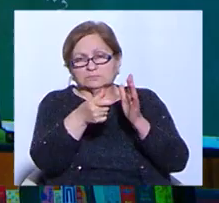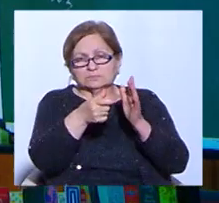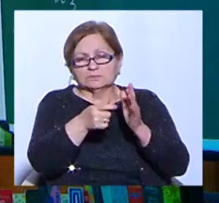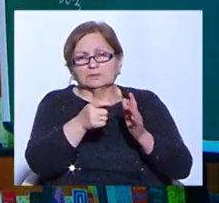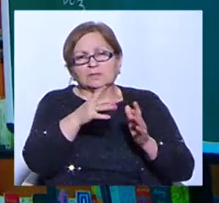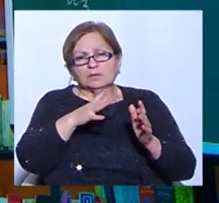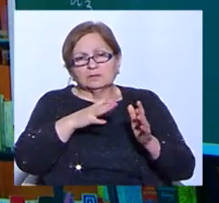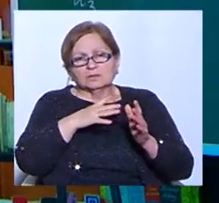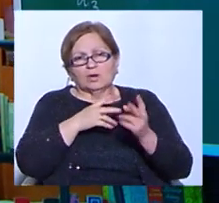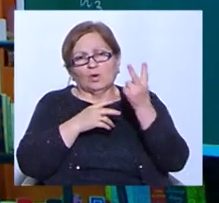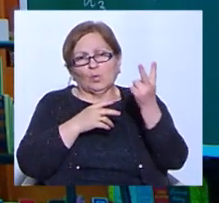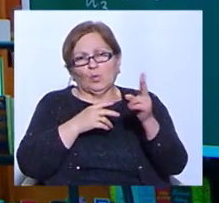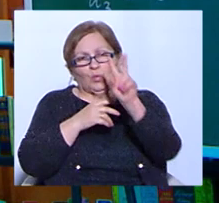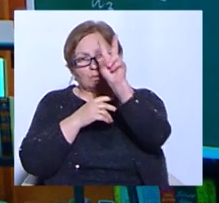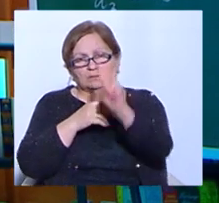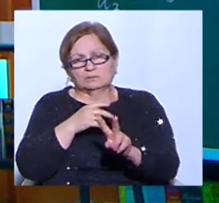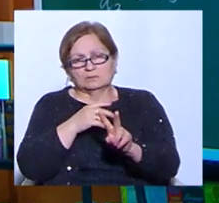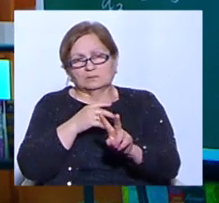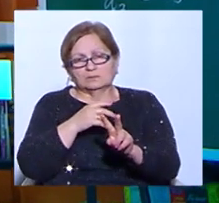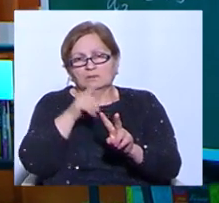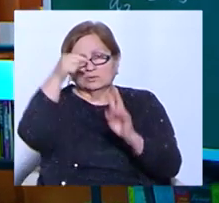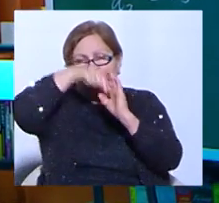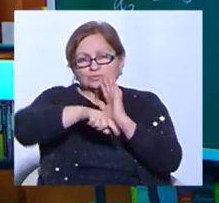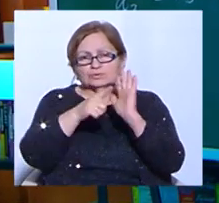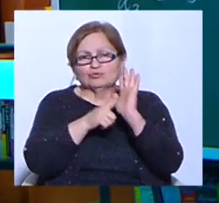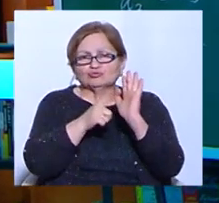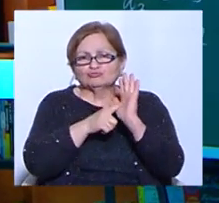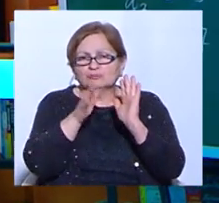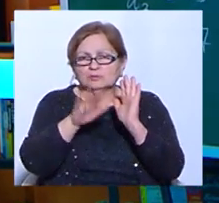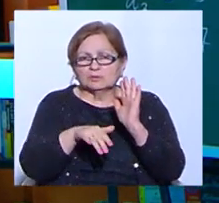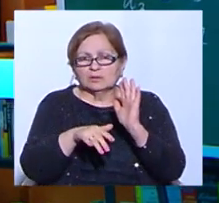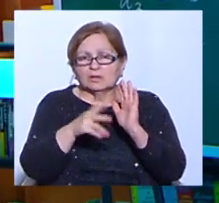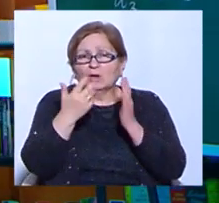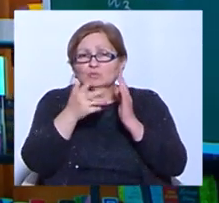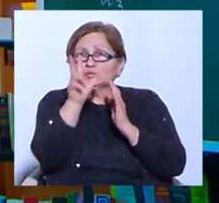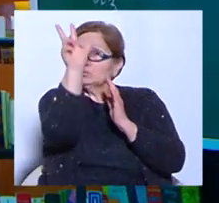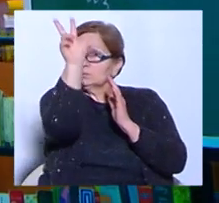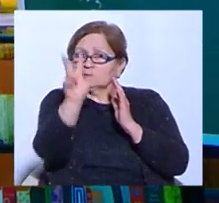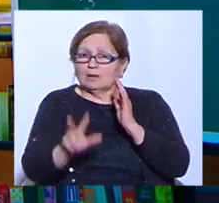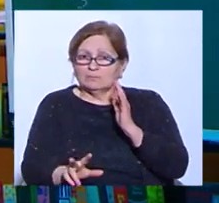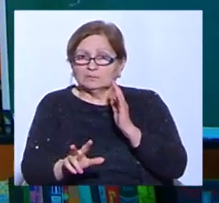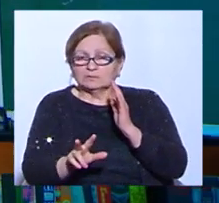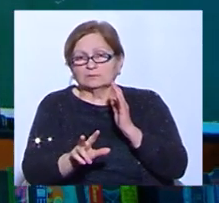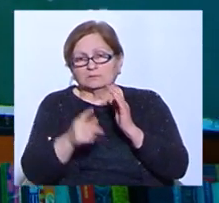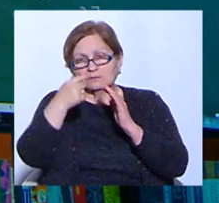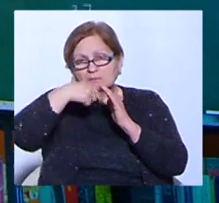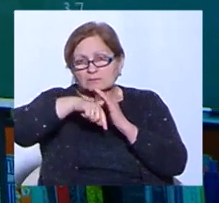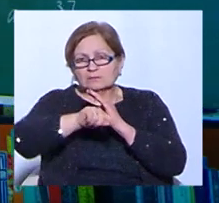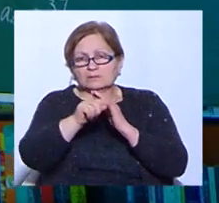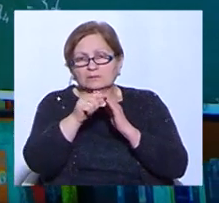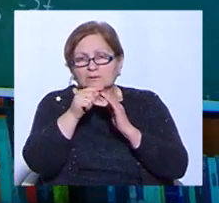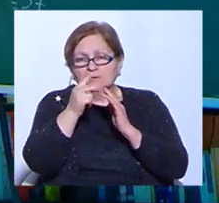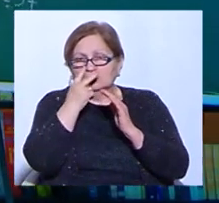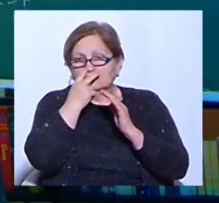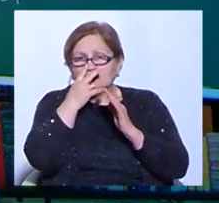ფიჭის გაკეთებას, მაშინ არის 7 ცალი ფიჭა. თუ იწყებენ 3 რიგით, აი ეს 1 2 3, მაშინ დაკვირთებული არის